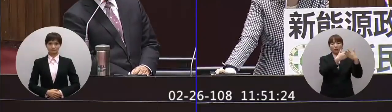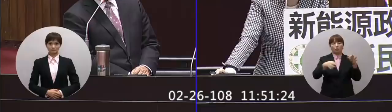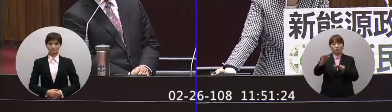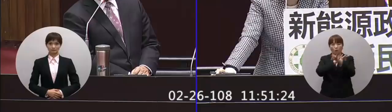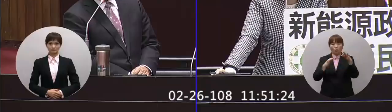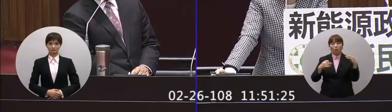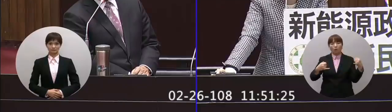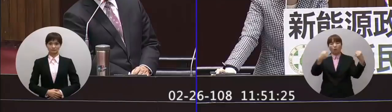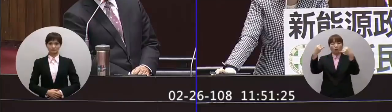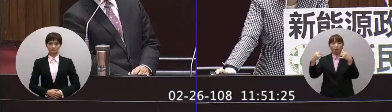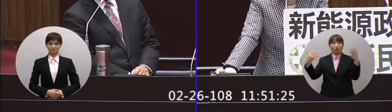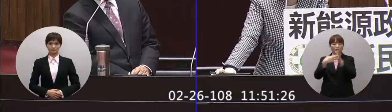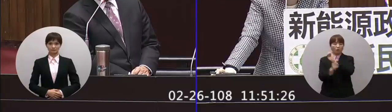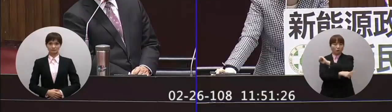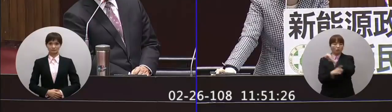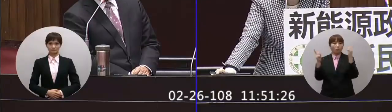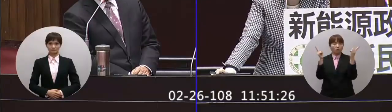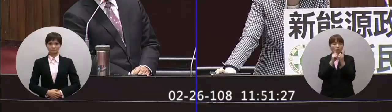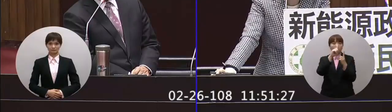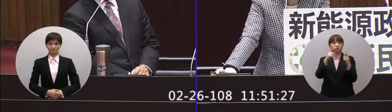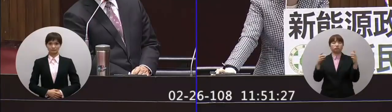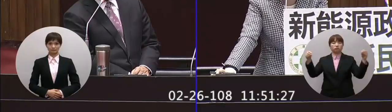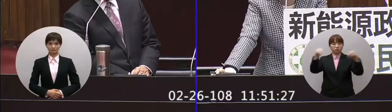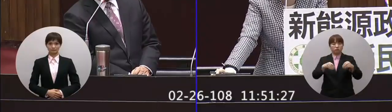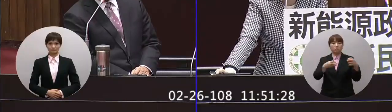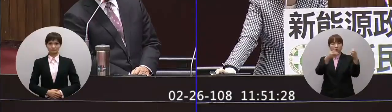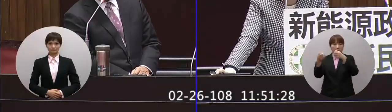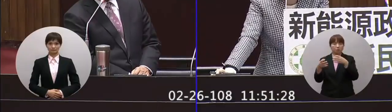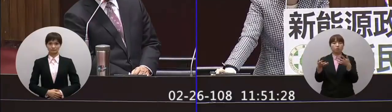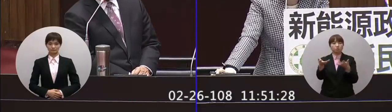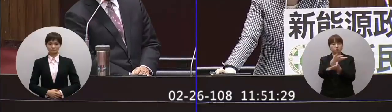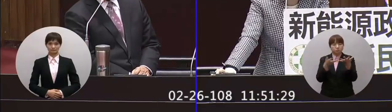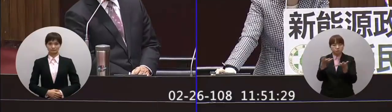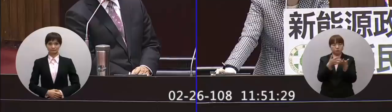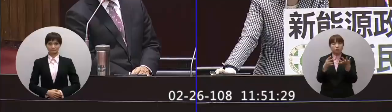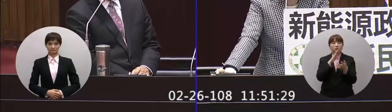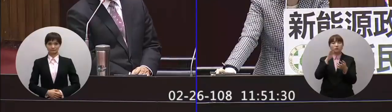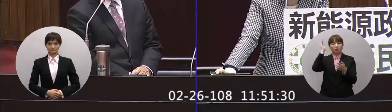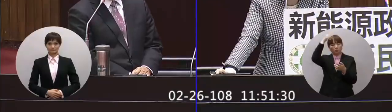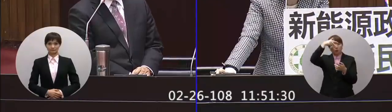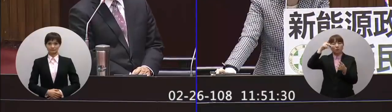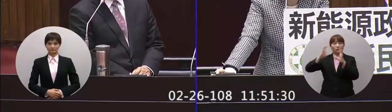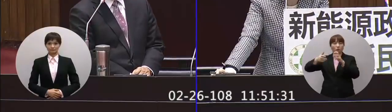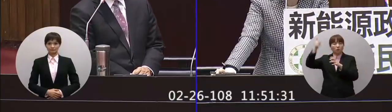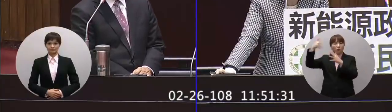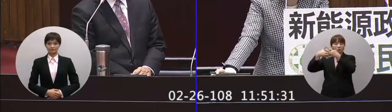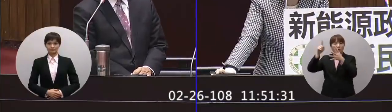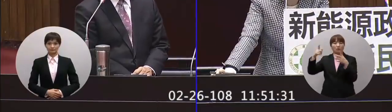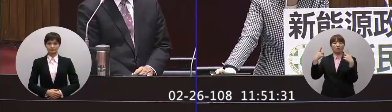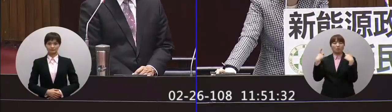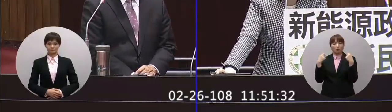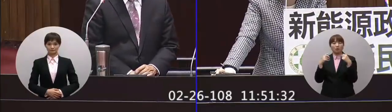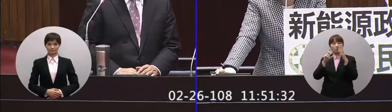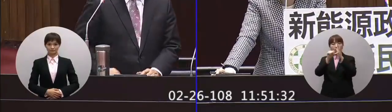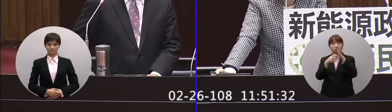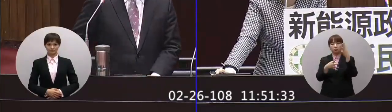最后他们是透过什么？谈判、协商。川普总统不惜原来的大限